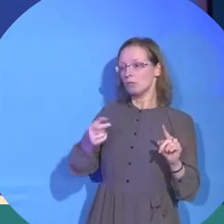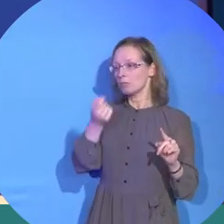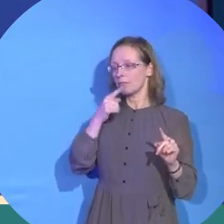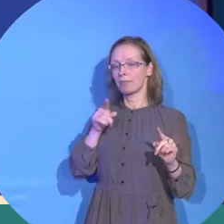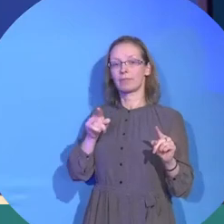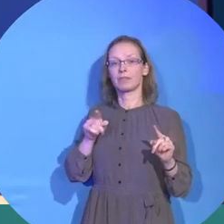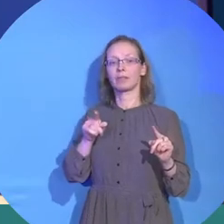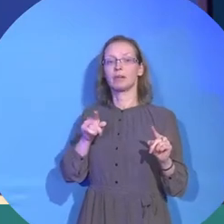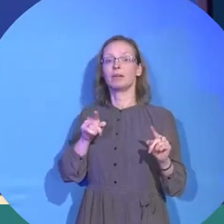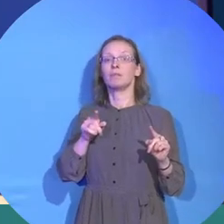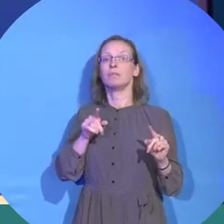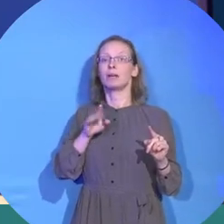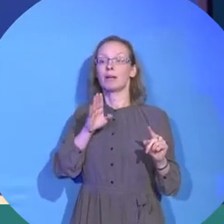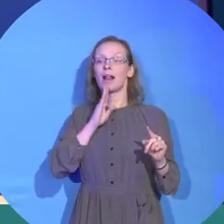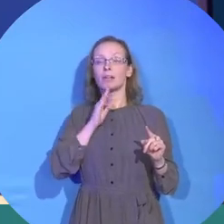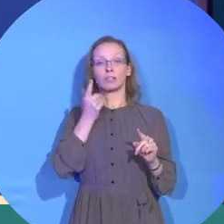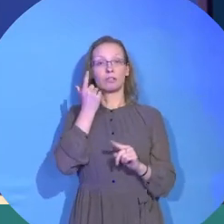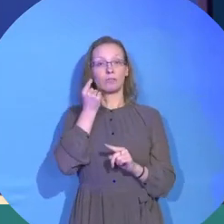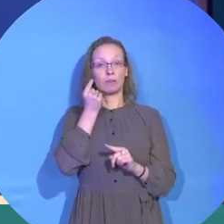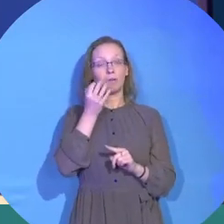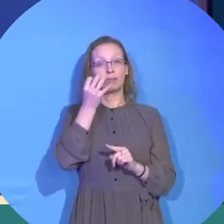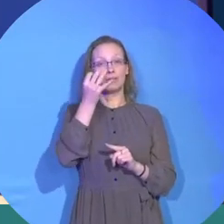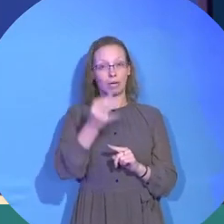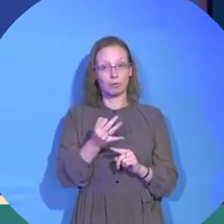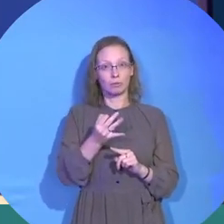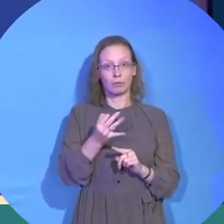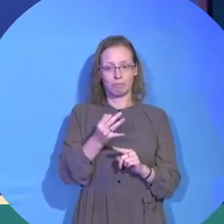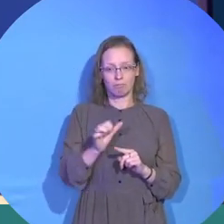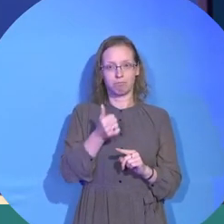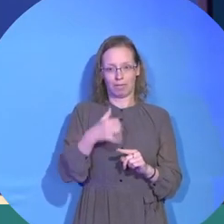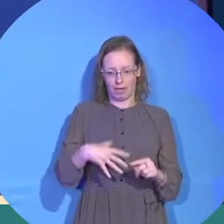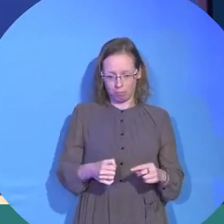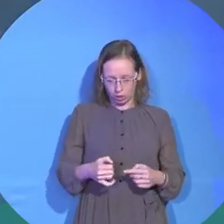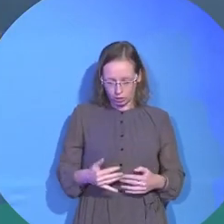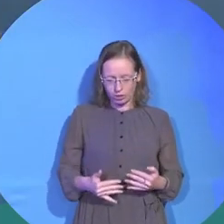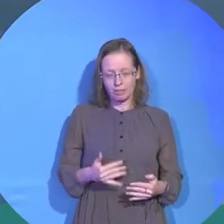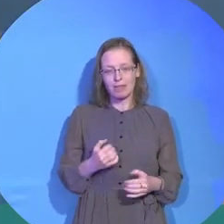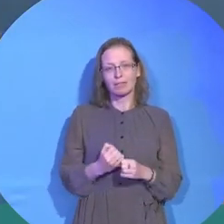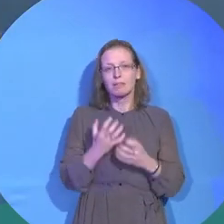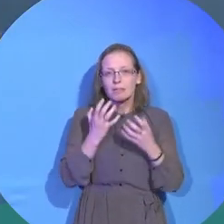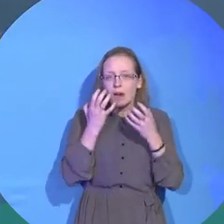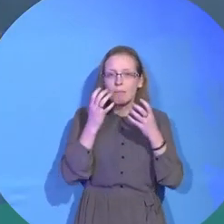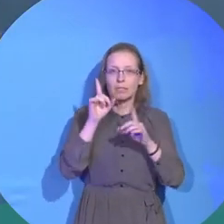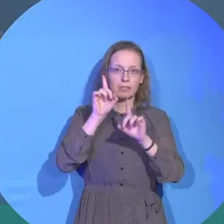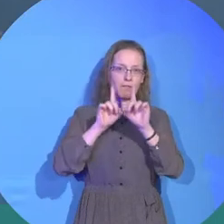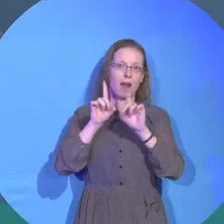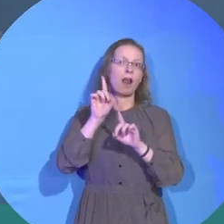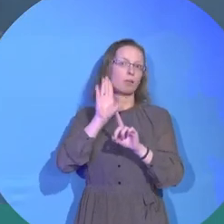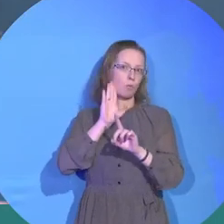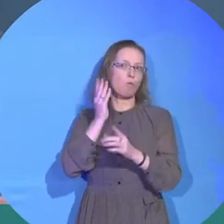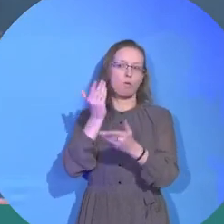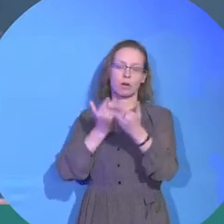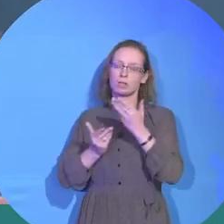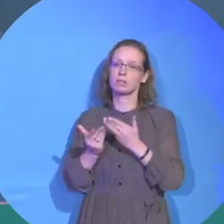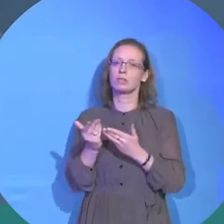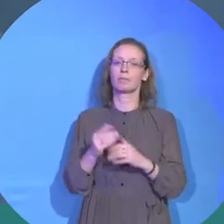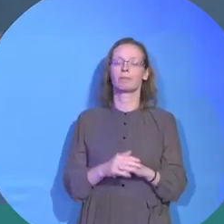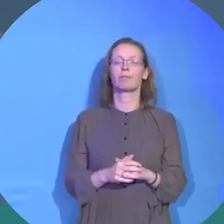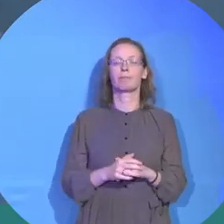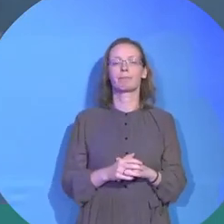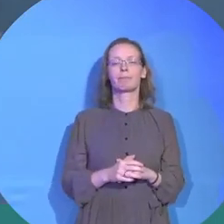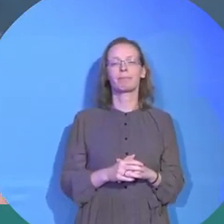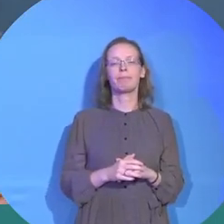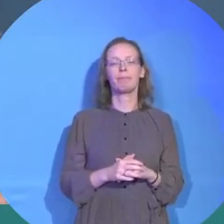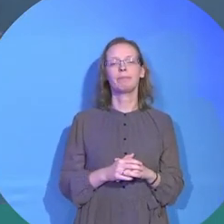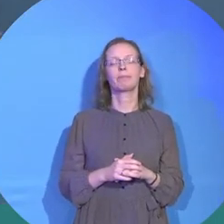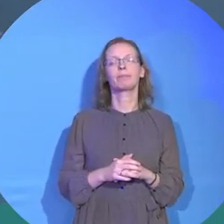op gang komt. Ik hoor traumatische verhalen. Maar wat kan daaraan gedaan worden, mevrouw Van Hoek? Nou, het is in ieder geval zeer belangrijk